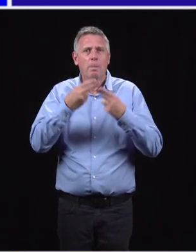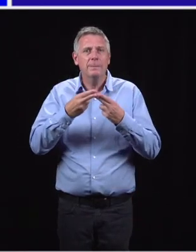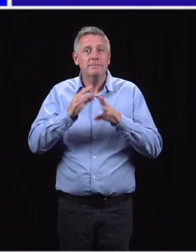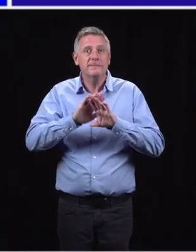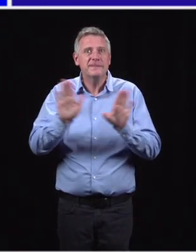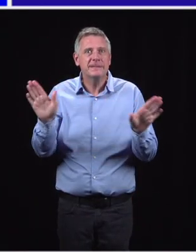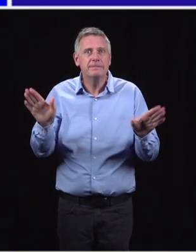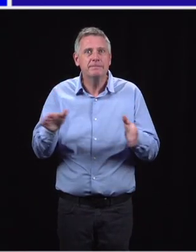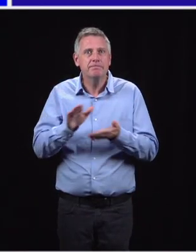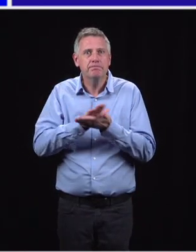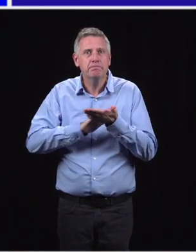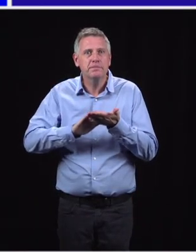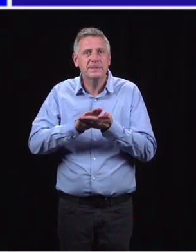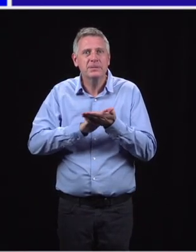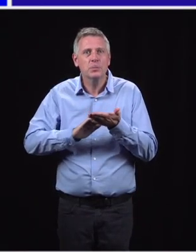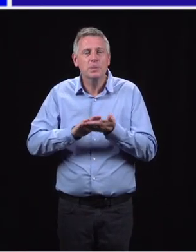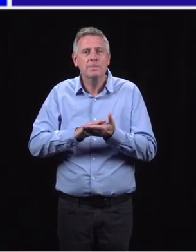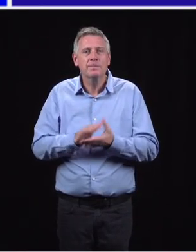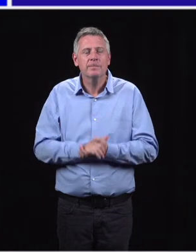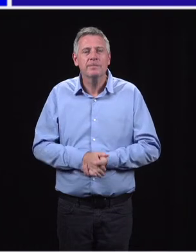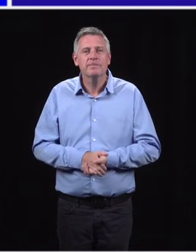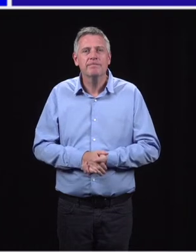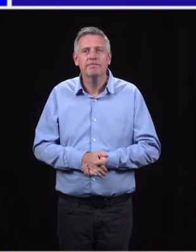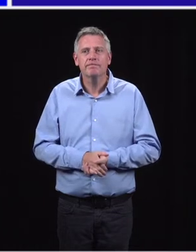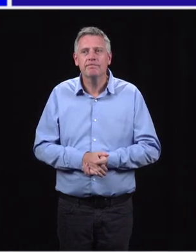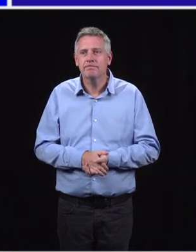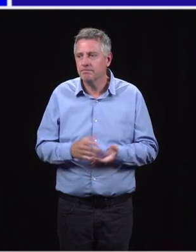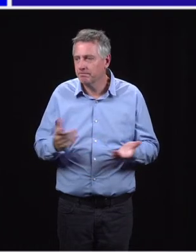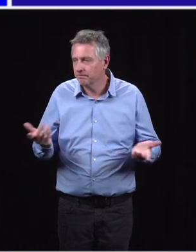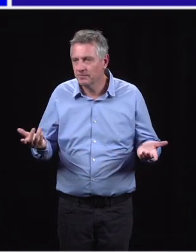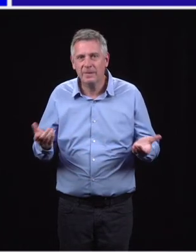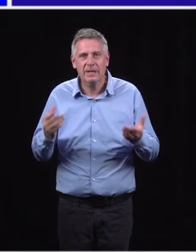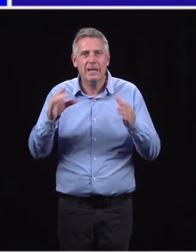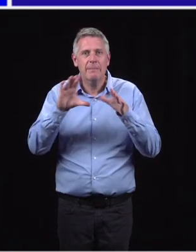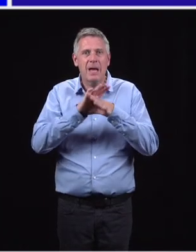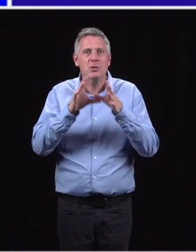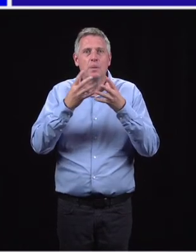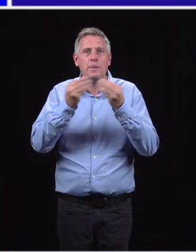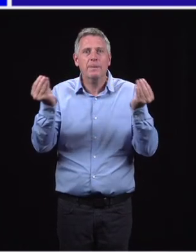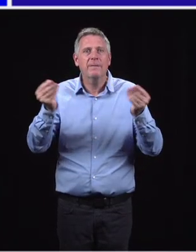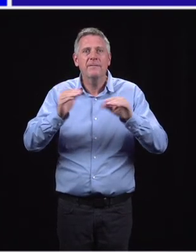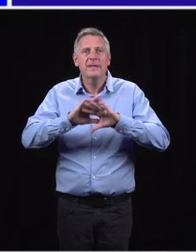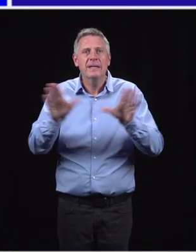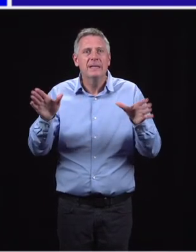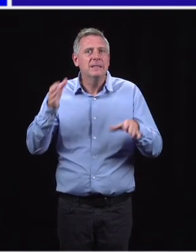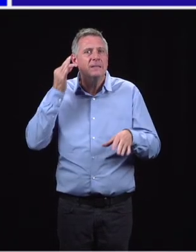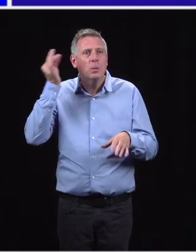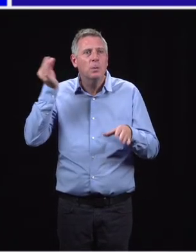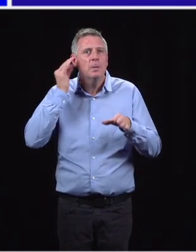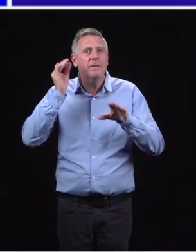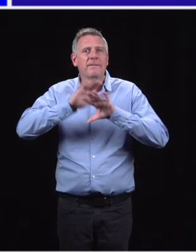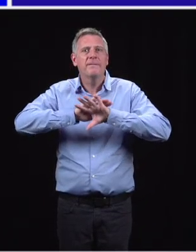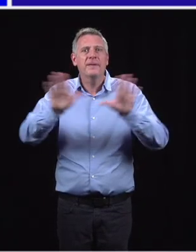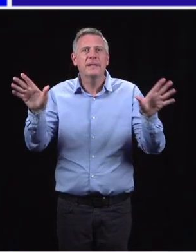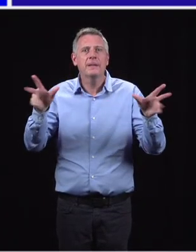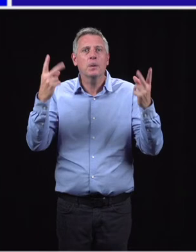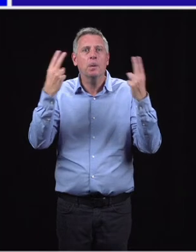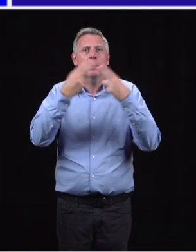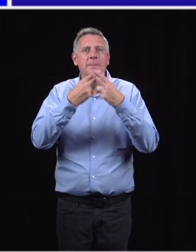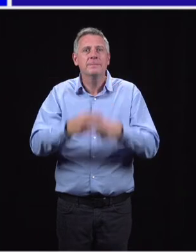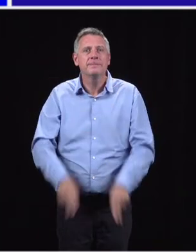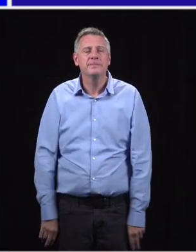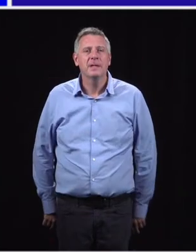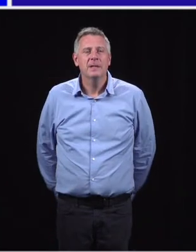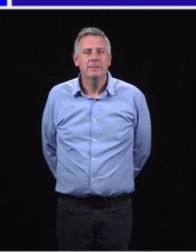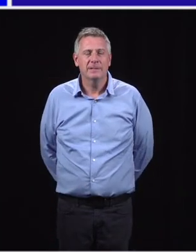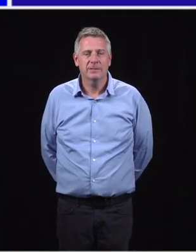encore à toute l'équipe et à toutes les personnes mobilisées derrière nous on avance on avance c'était édition La Dixième c'est peut-être fini on ne